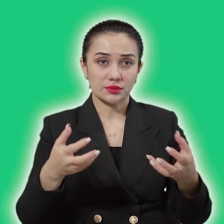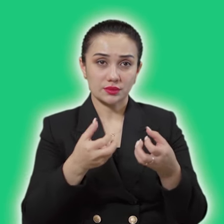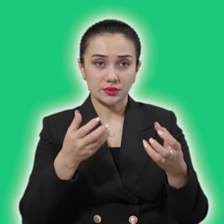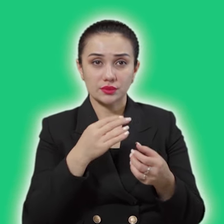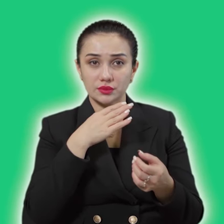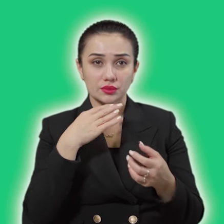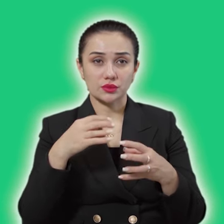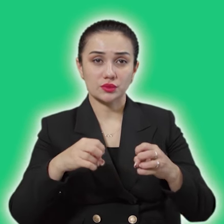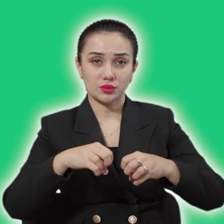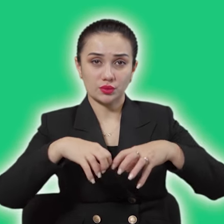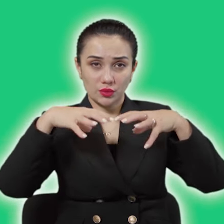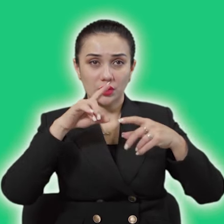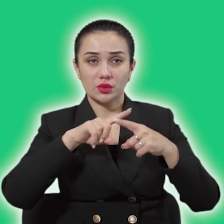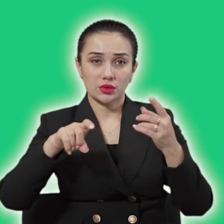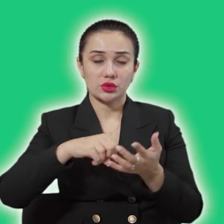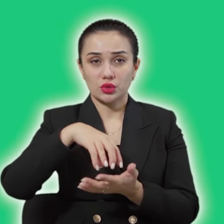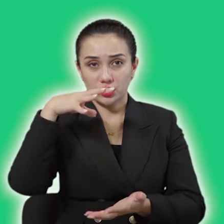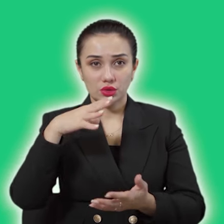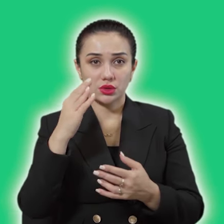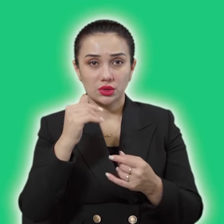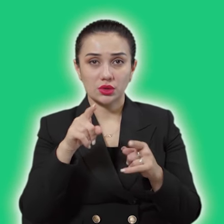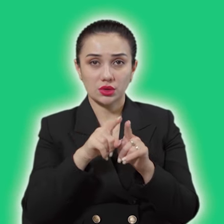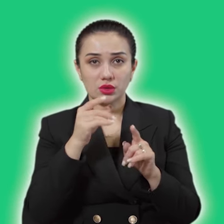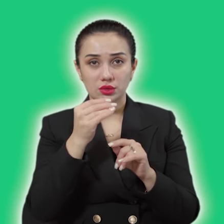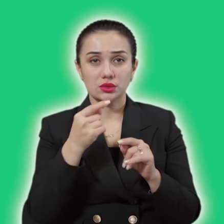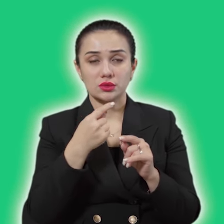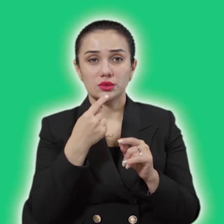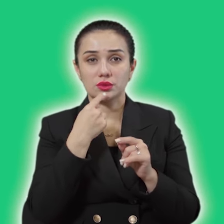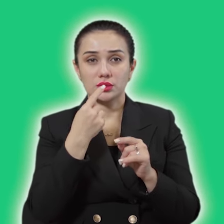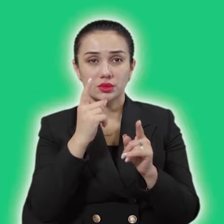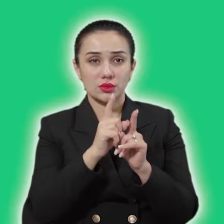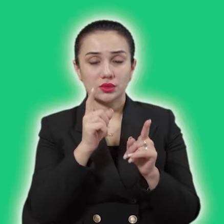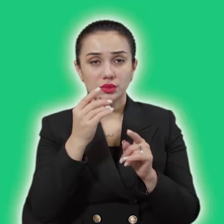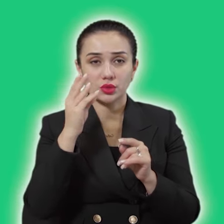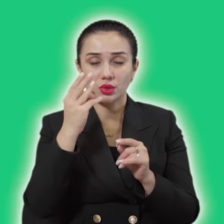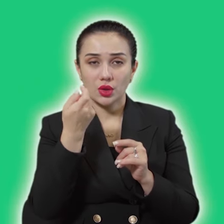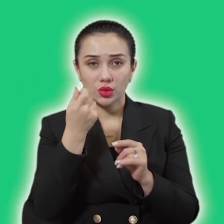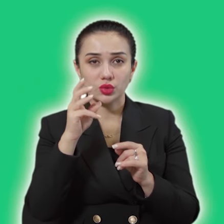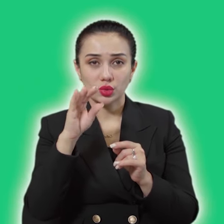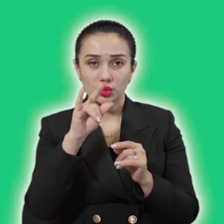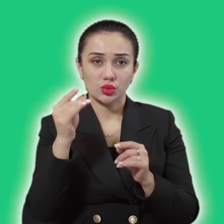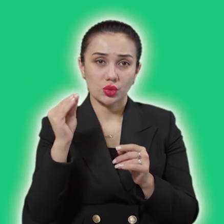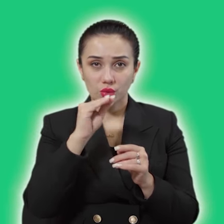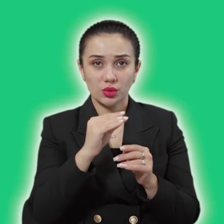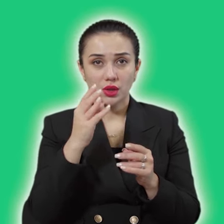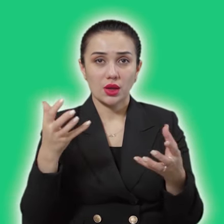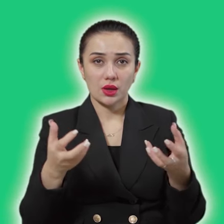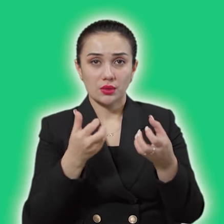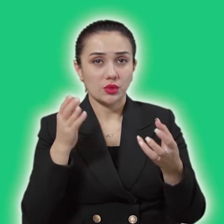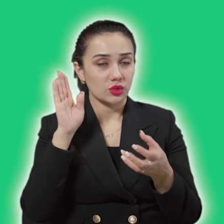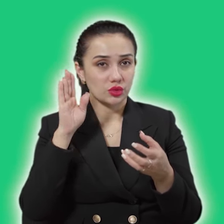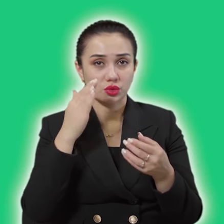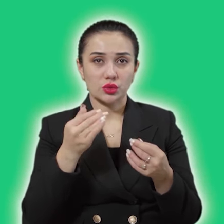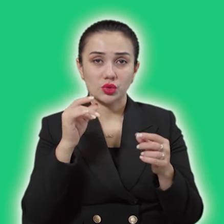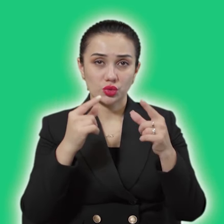qorilgan xamir ko'p chiydi va tez oshadi. Xamir chuchmal bo'lib qolmasligi uchun ozgina tuz qo'shiladi. Xamir